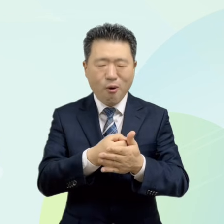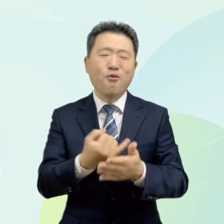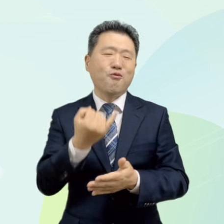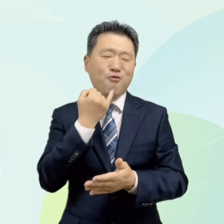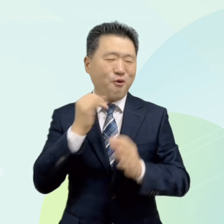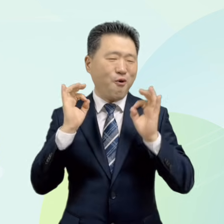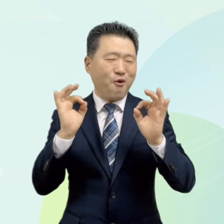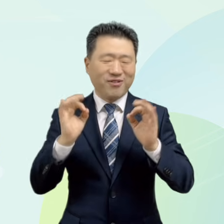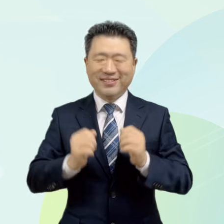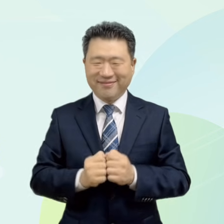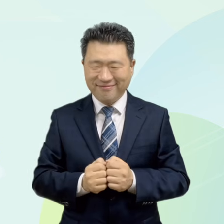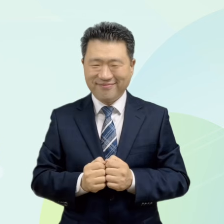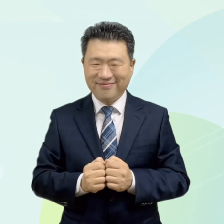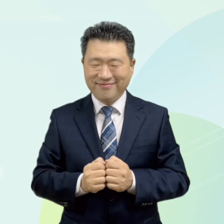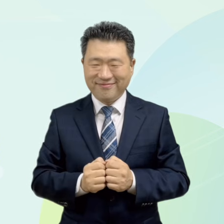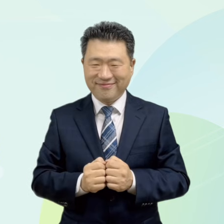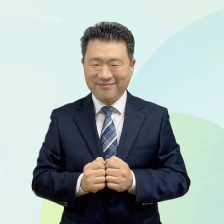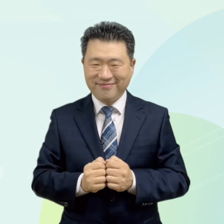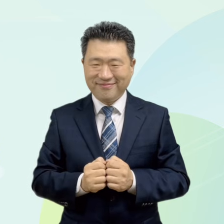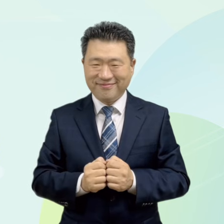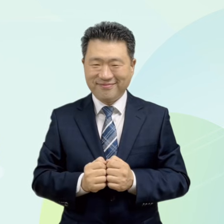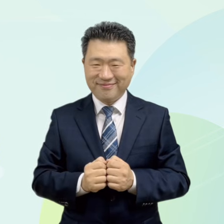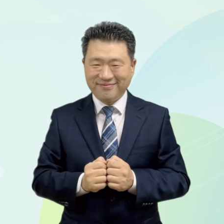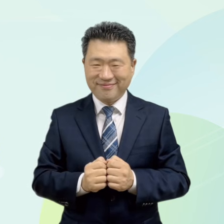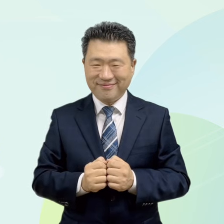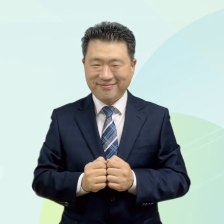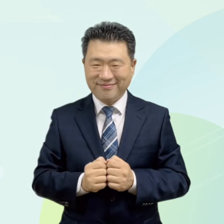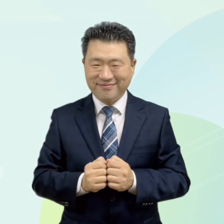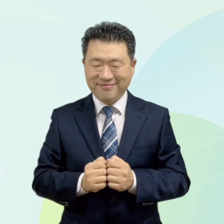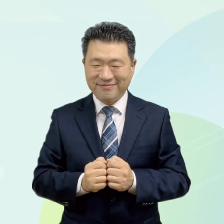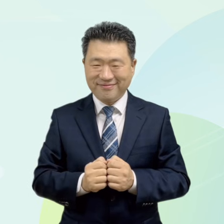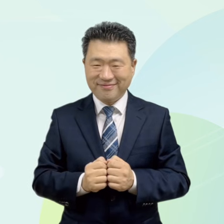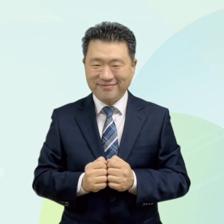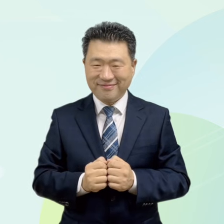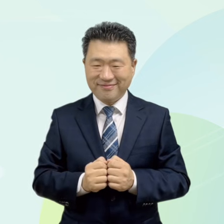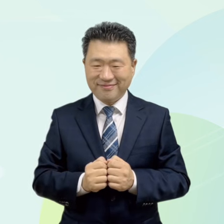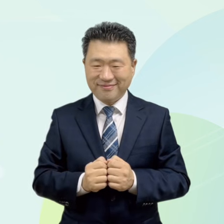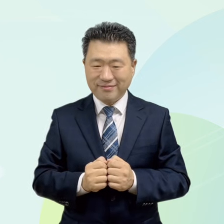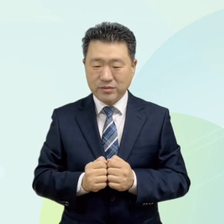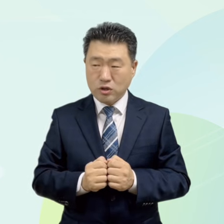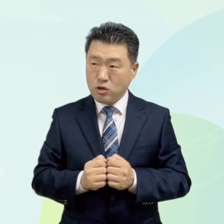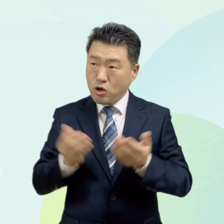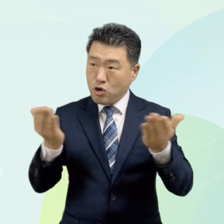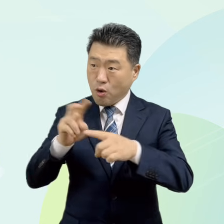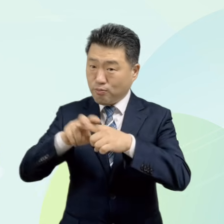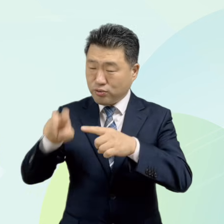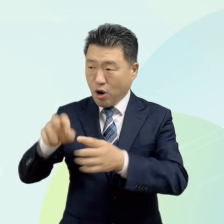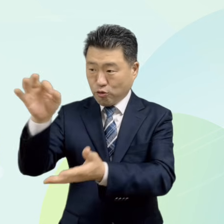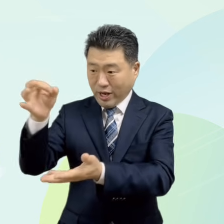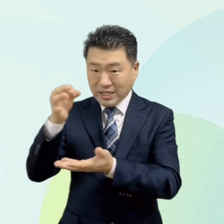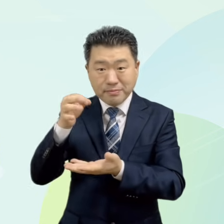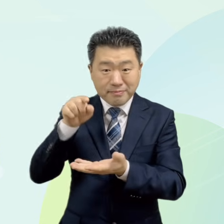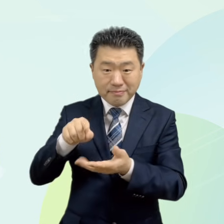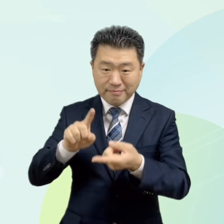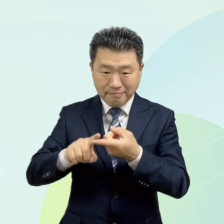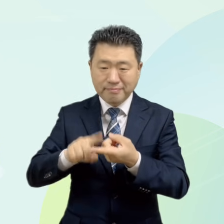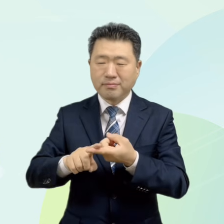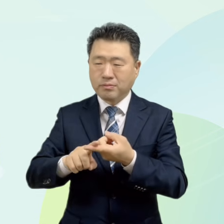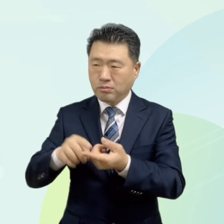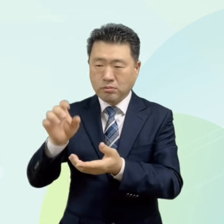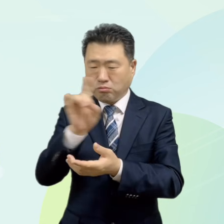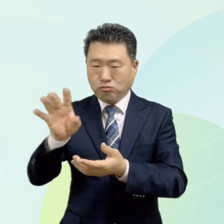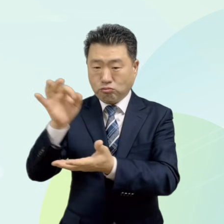있도록 장치를 마련해 두었다라고 생각하시면 됩니다. 우리가 퇴직금을 일시금으로 지급받게